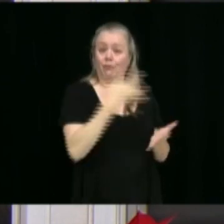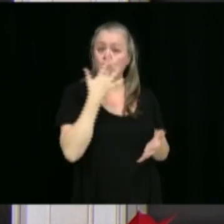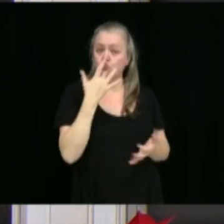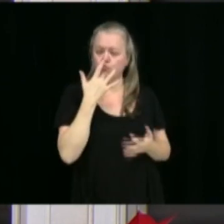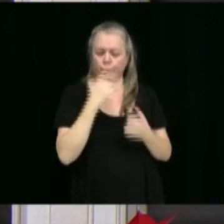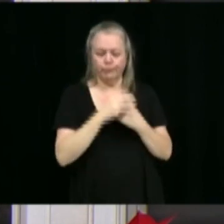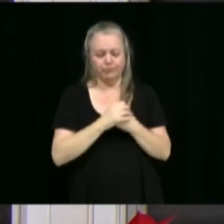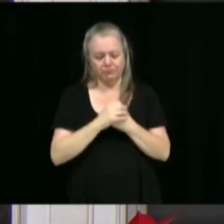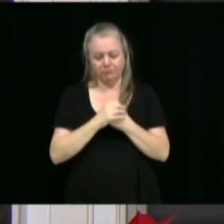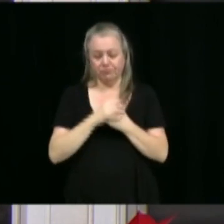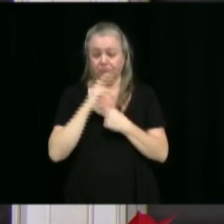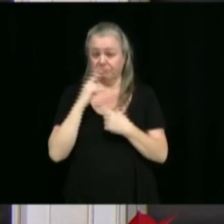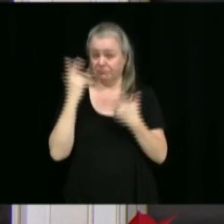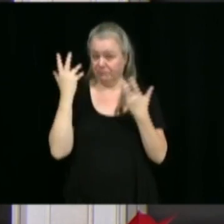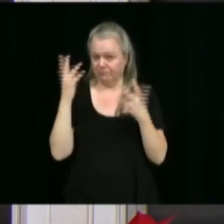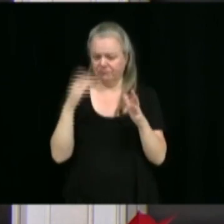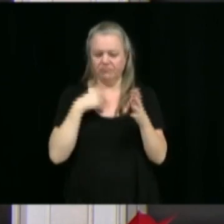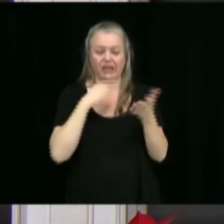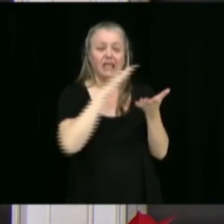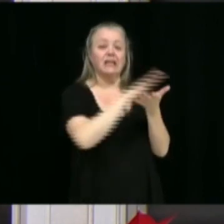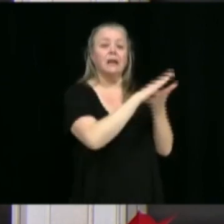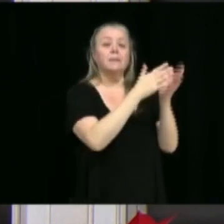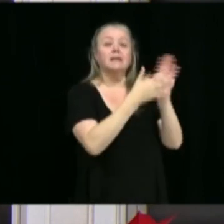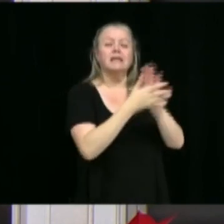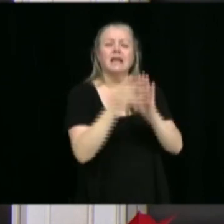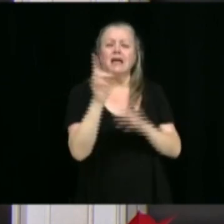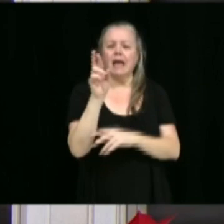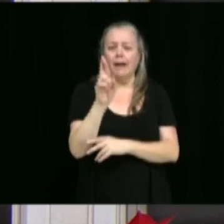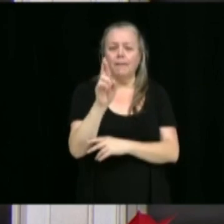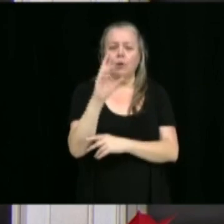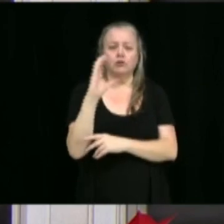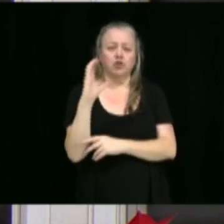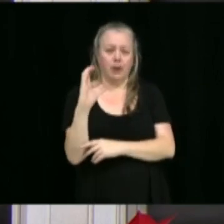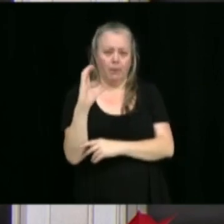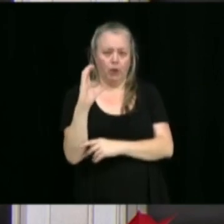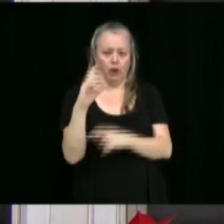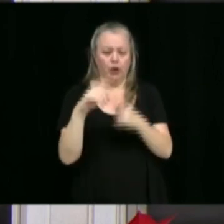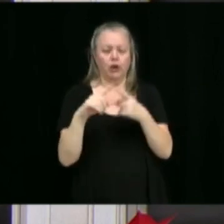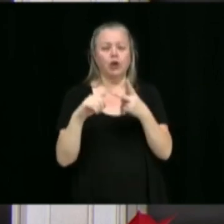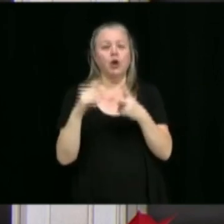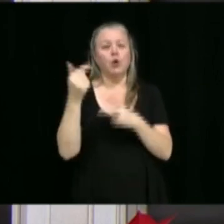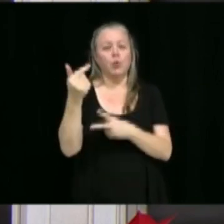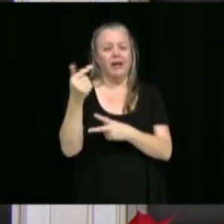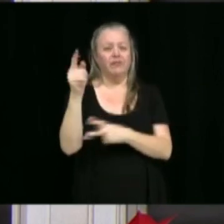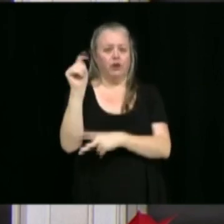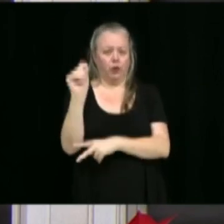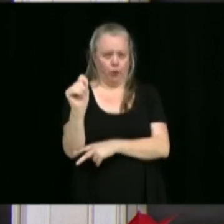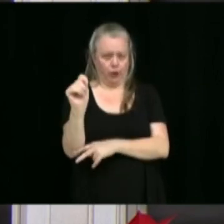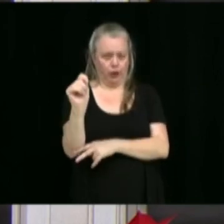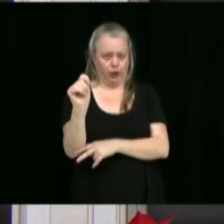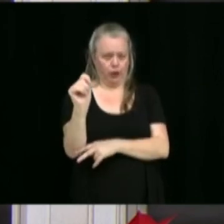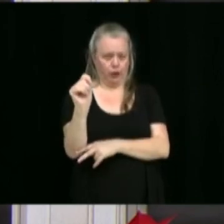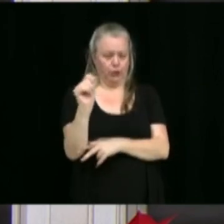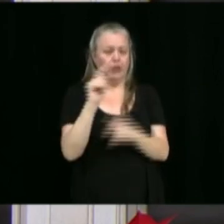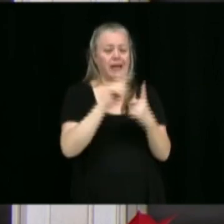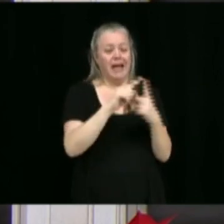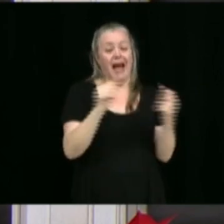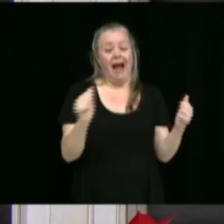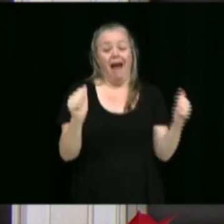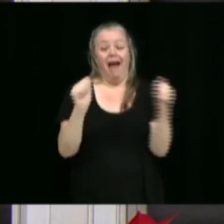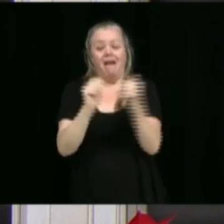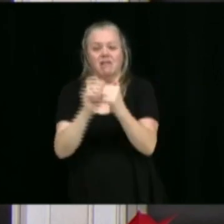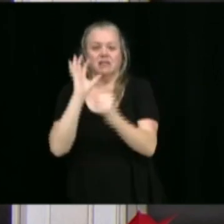été effectuée par la firme Raymond Chabot Grant Thornton, en collaboration avec un spécialiste du monde